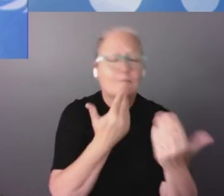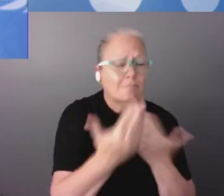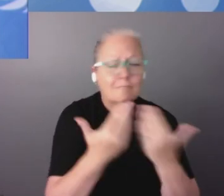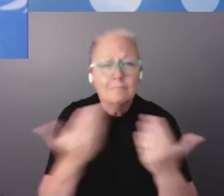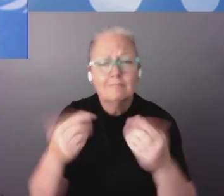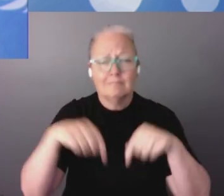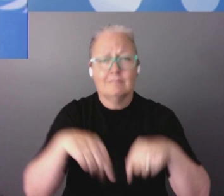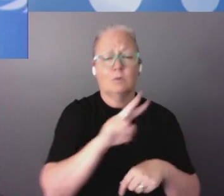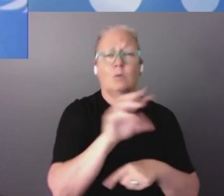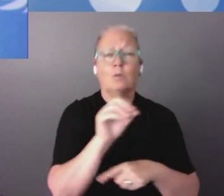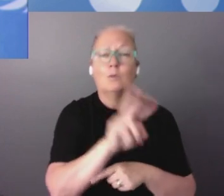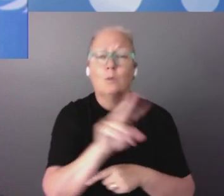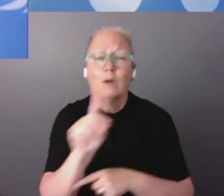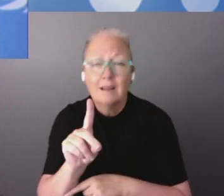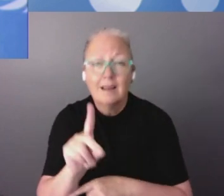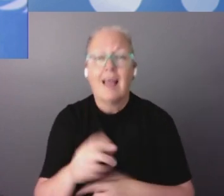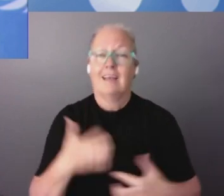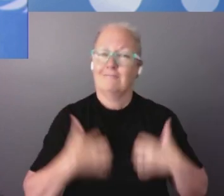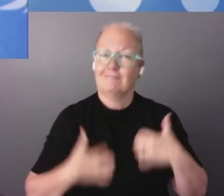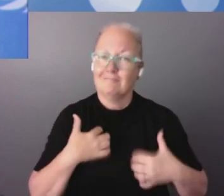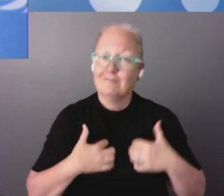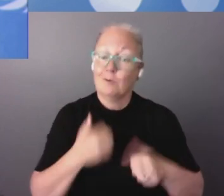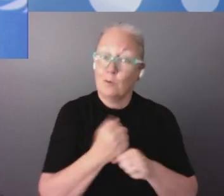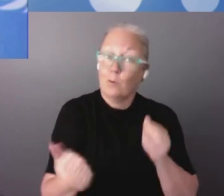同时我也想表示